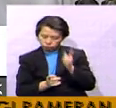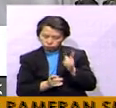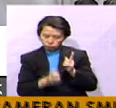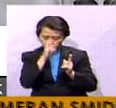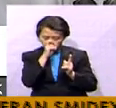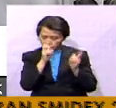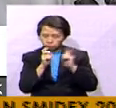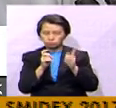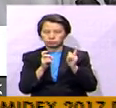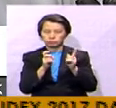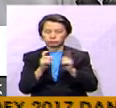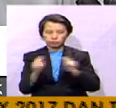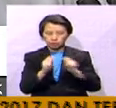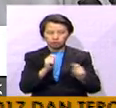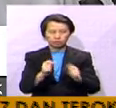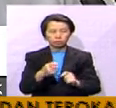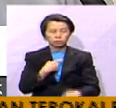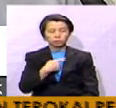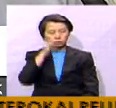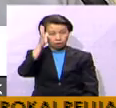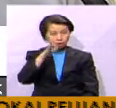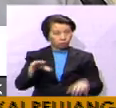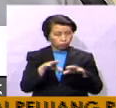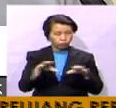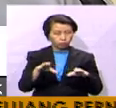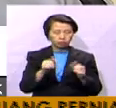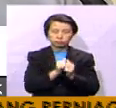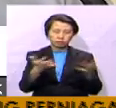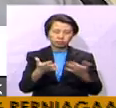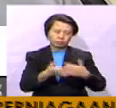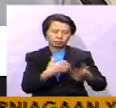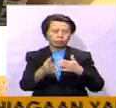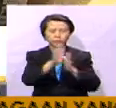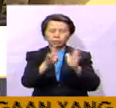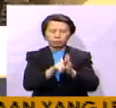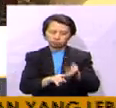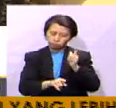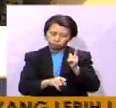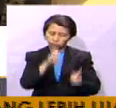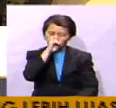keras. Tindakan kita akan ambil tanpa mengira latar belakang.